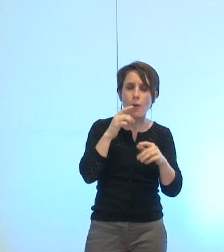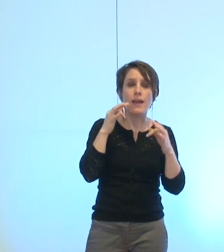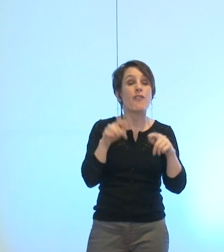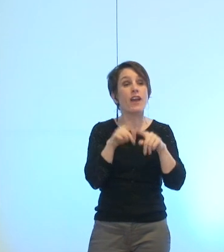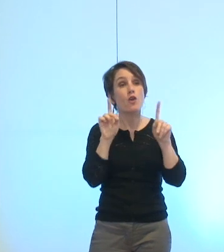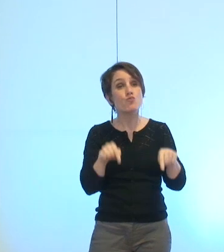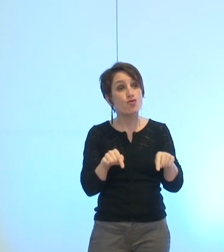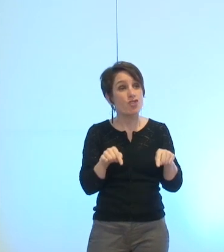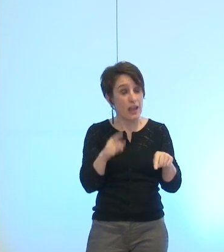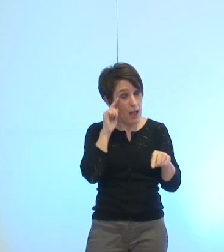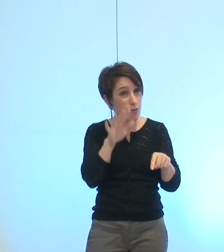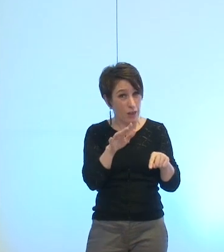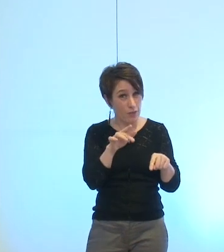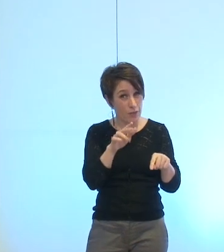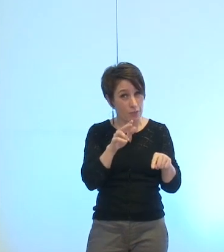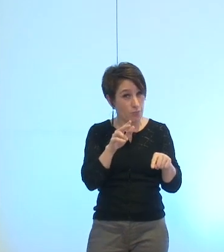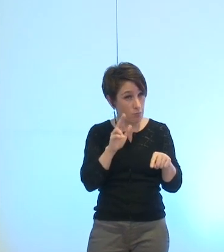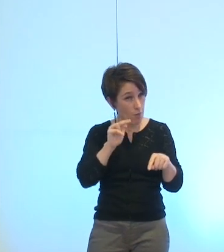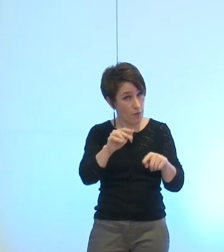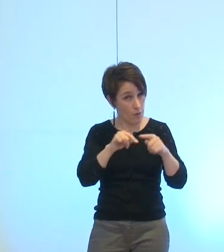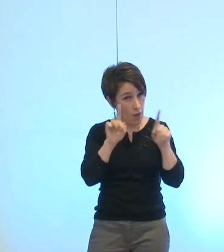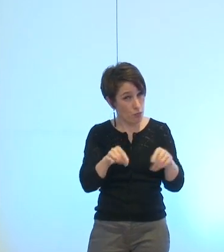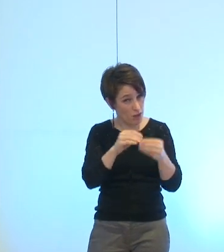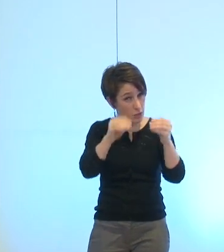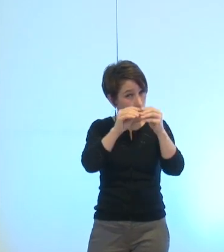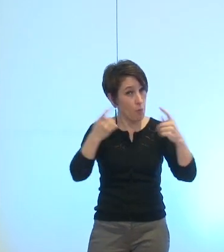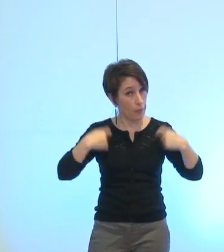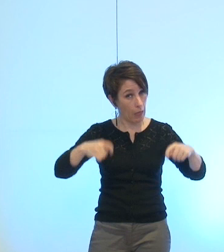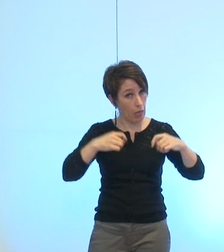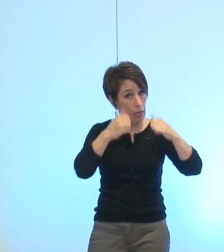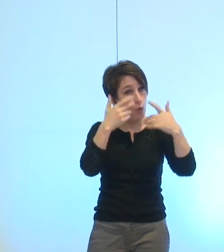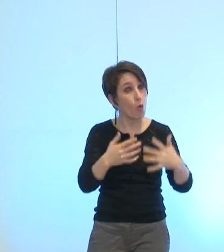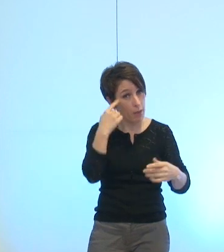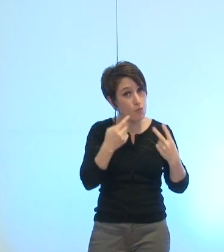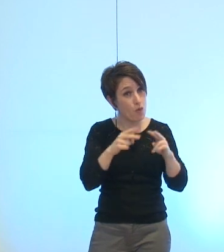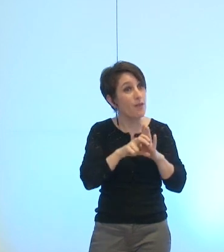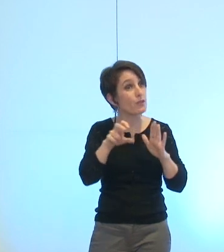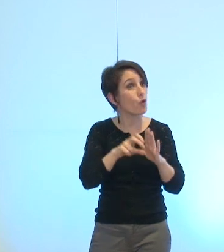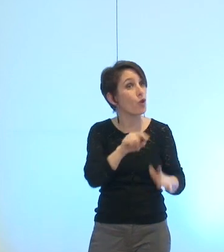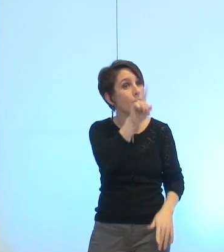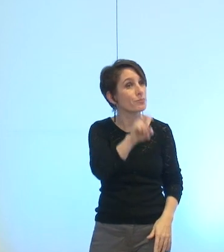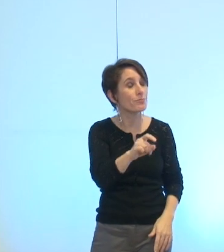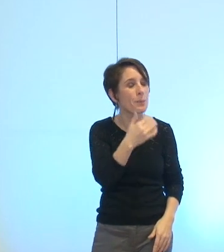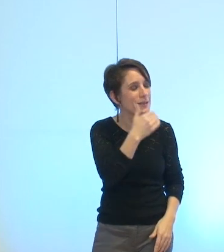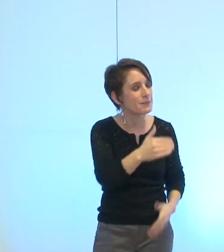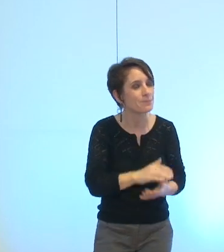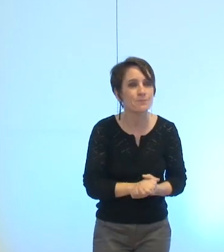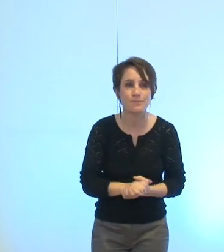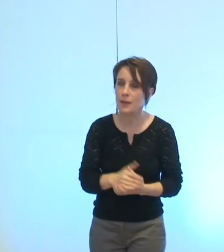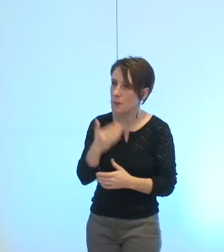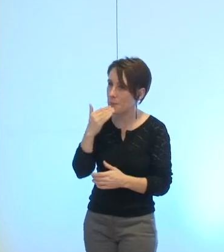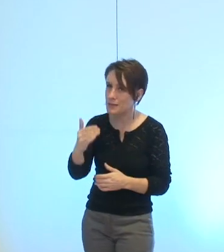une idée du budget auquel du Budget Supplémentaire auquel cette intervention pourrait nous amener c'est tout je vouserci merci